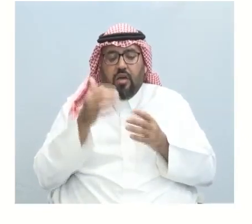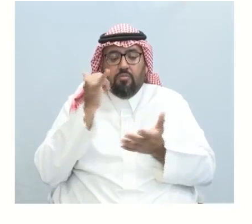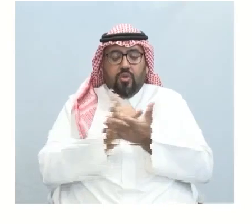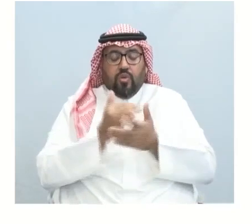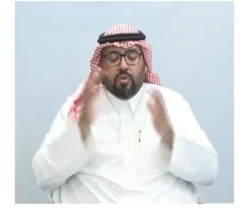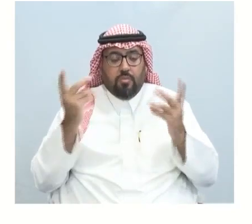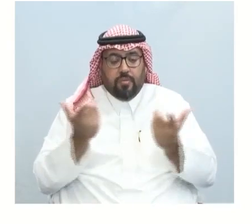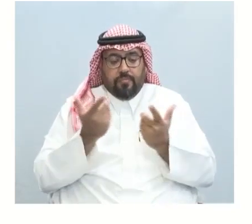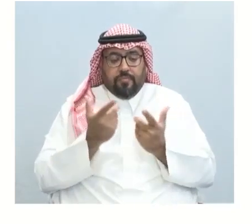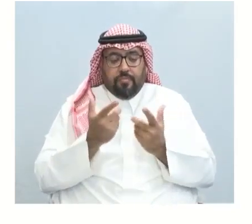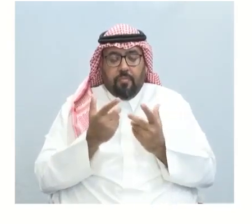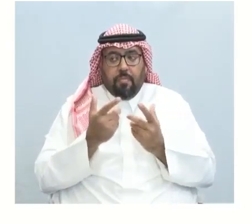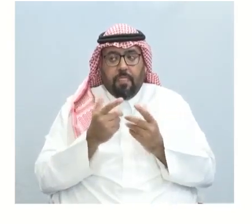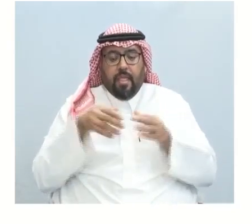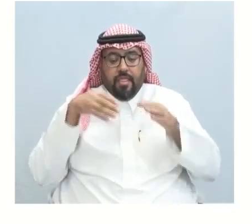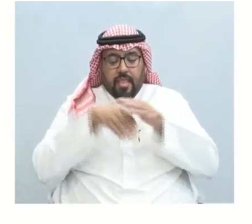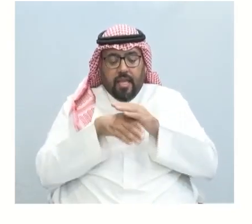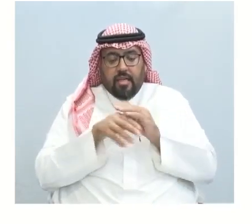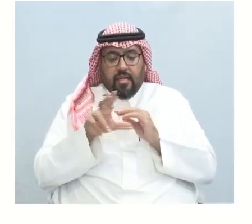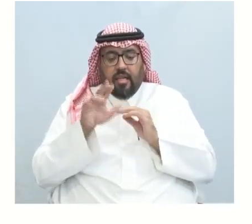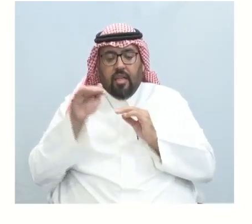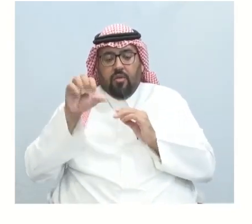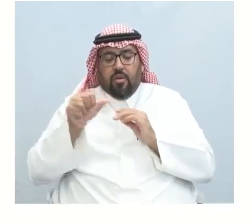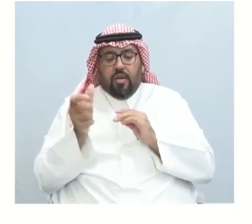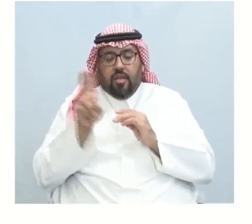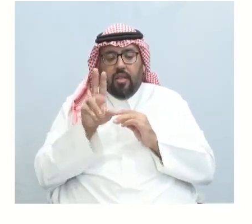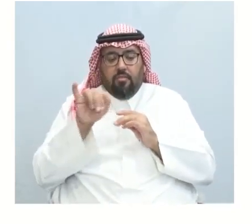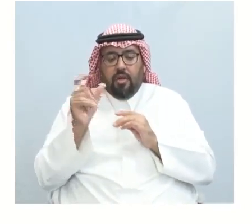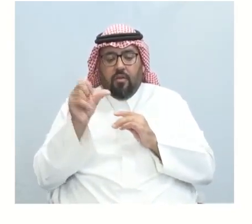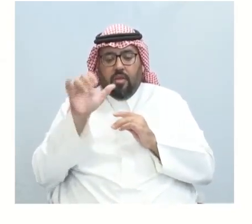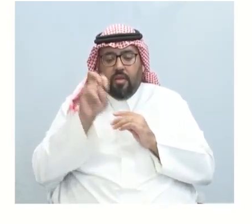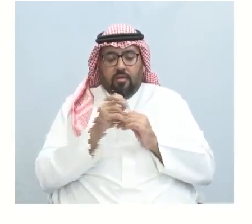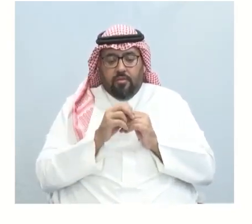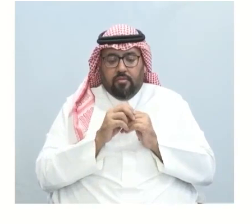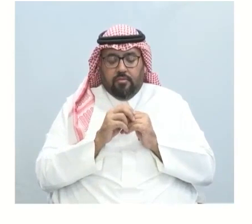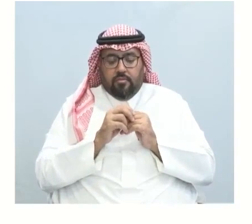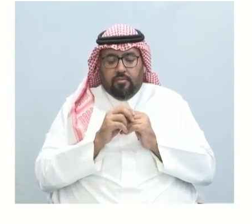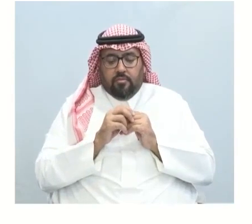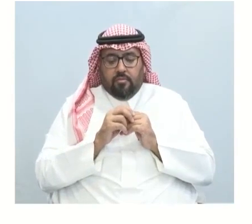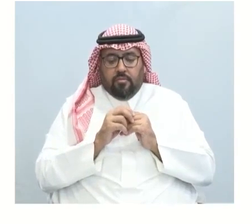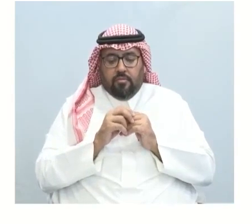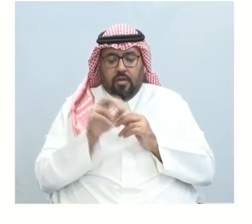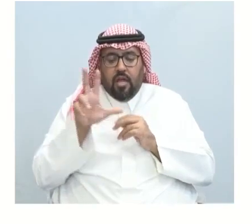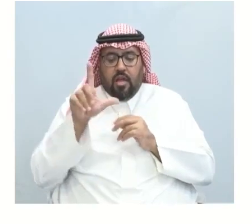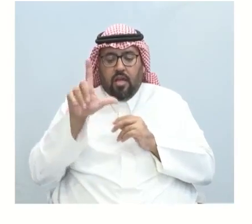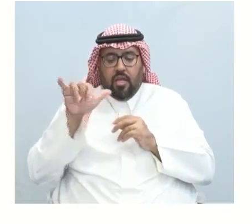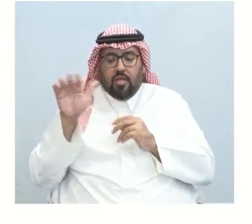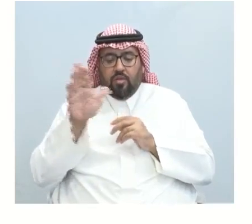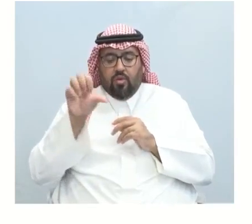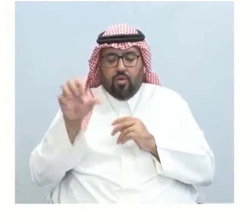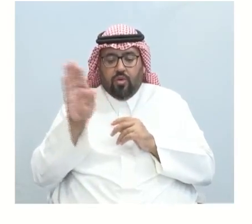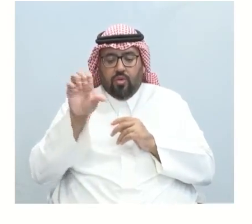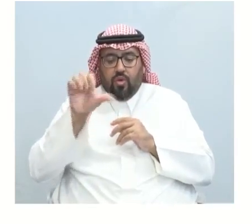عن افرازها عن اخراجها داخل هذه الحيوانات المنويه هل هو الليسوسوم